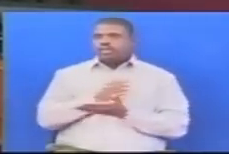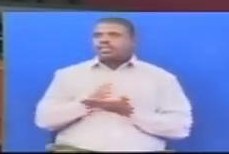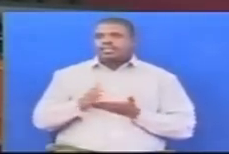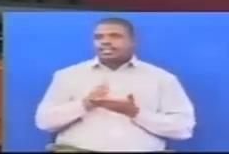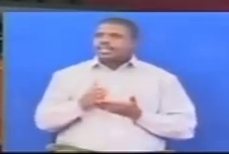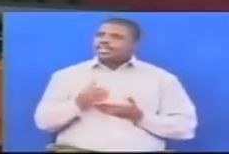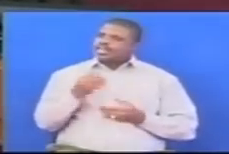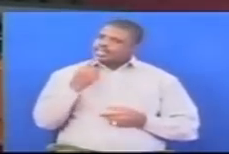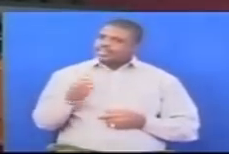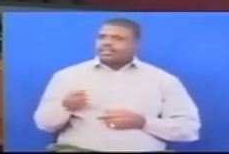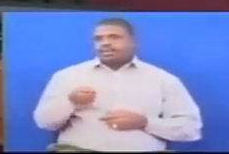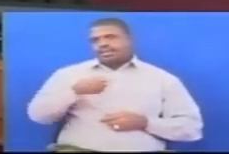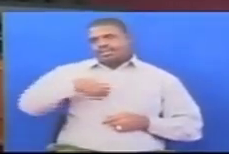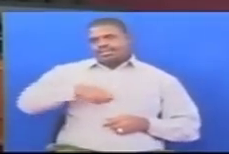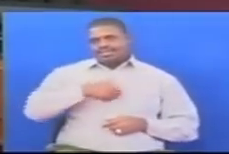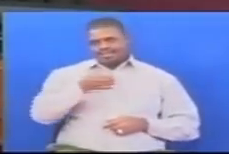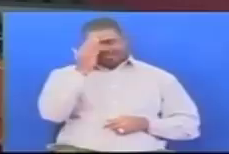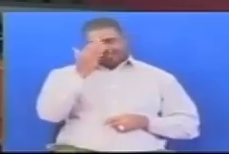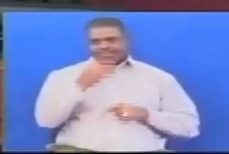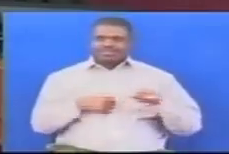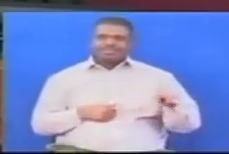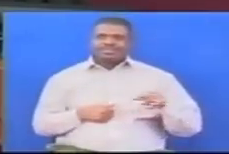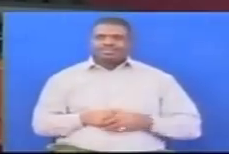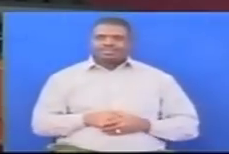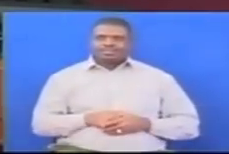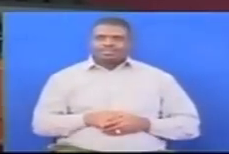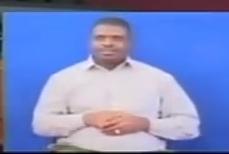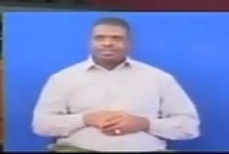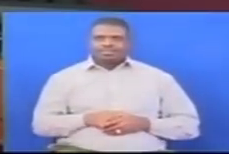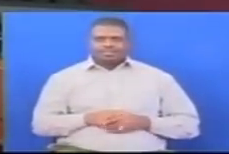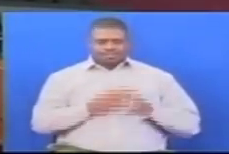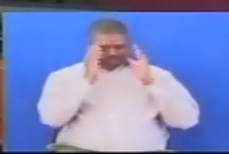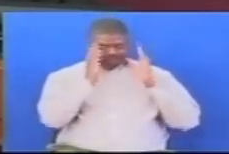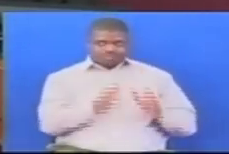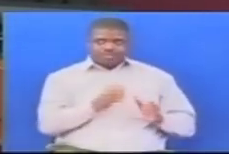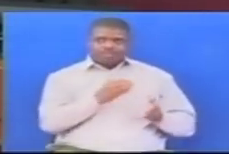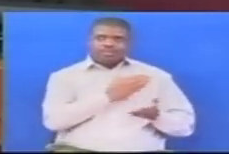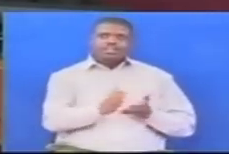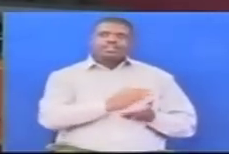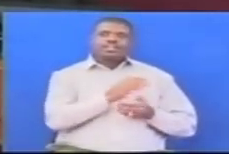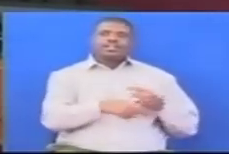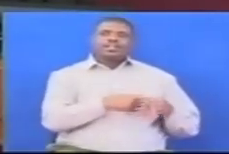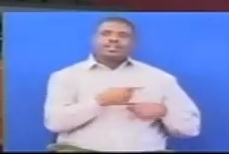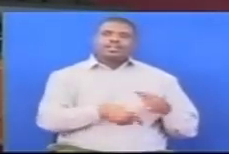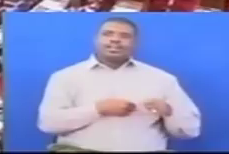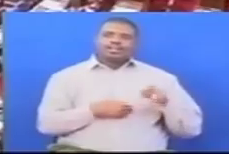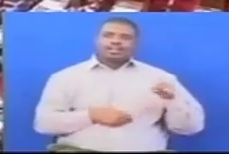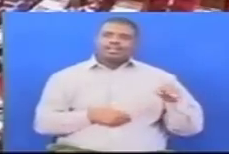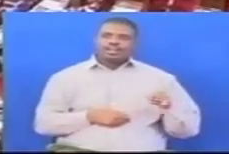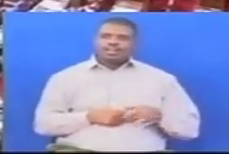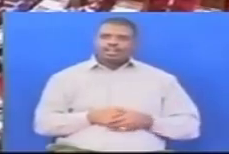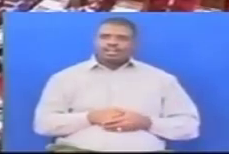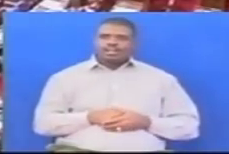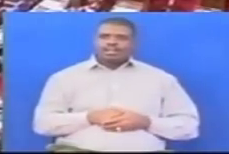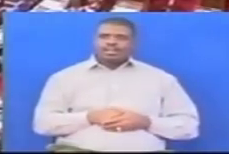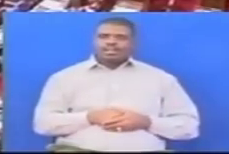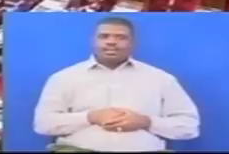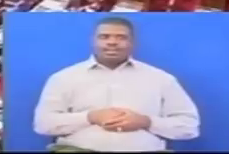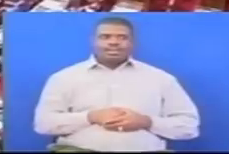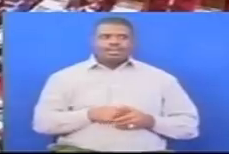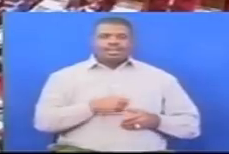tunasii tumjue bana. Mheshimiwa kesi naomba uendelee. Naendelea tutamtaja hata rais akiniita faragha